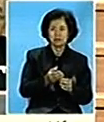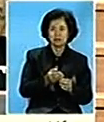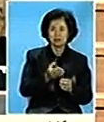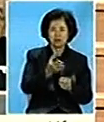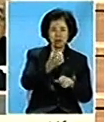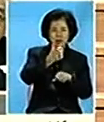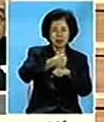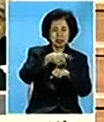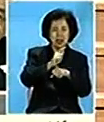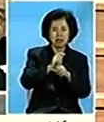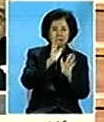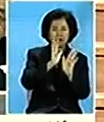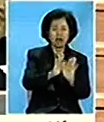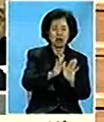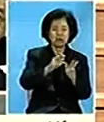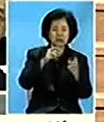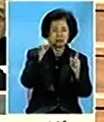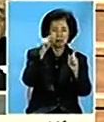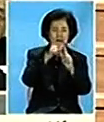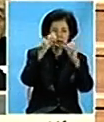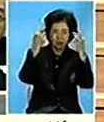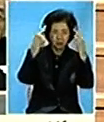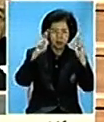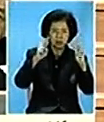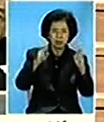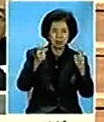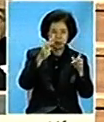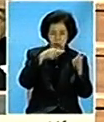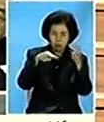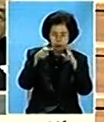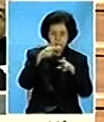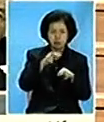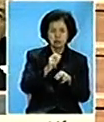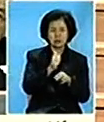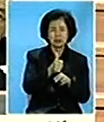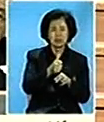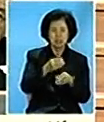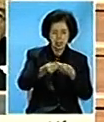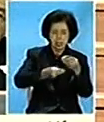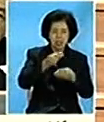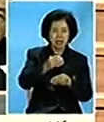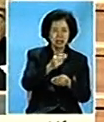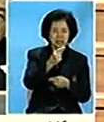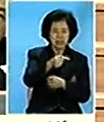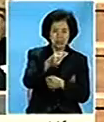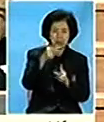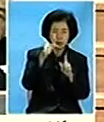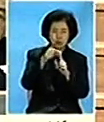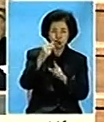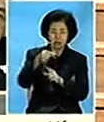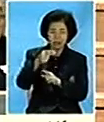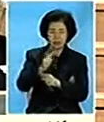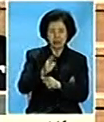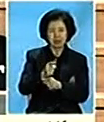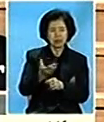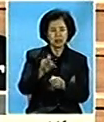ประธานนะครับฝากไปทางท่านรัฐมนตรีครับได้ตรวจสอบให้รอบคอบว่าเป็นการขายในลักษณะของ G2G อย่างแท้จริงถึงจะขาดทุน